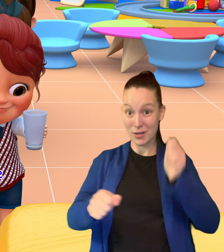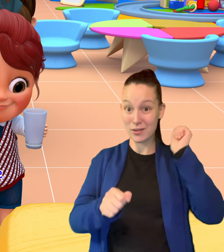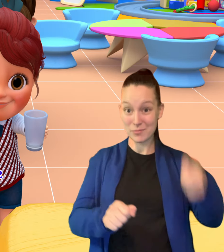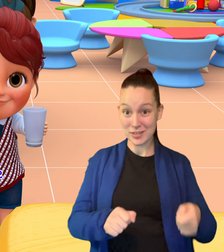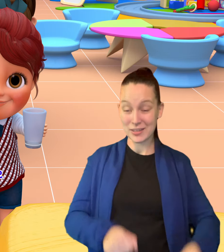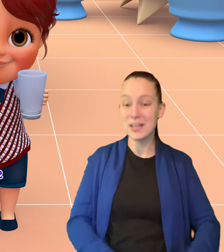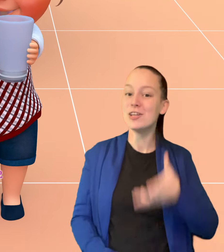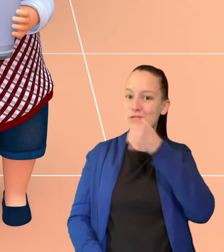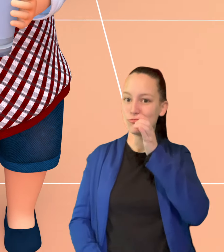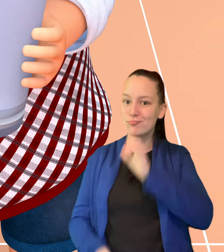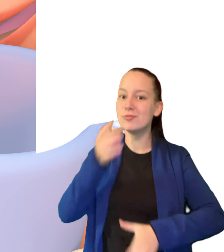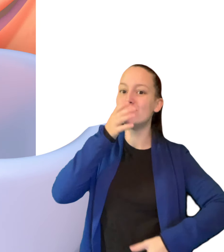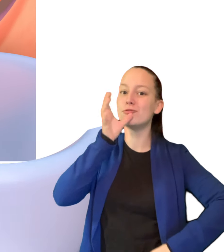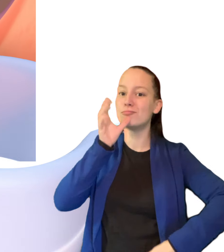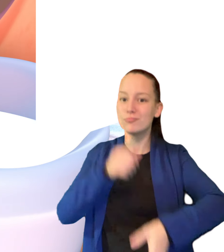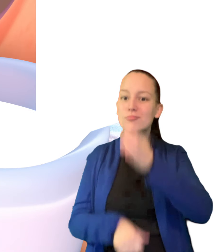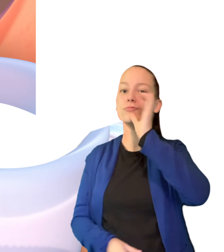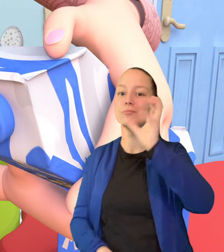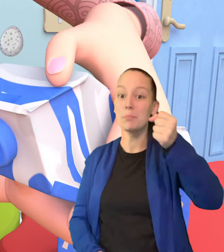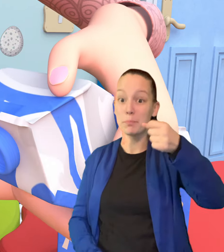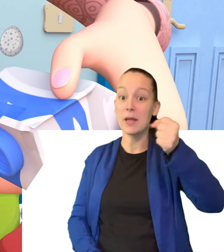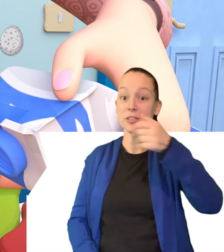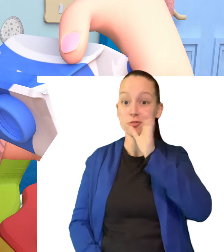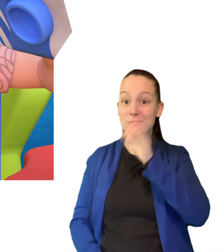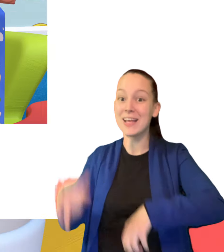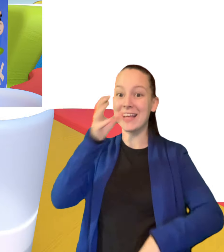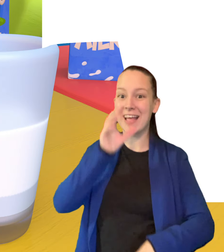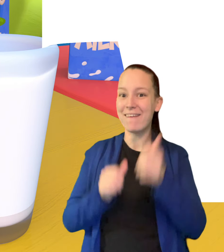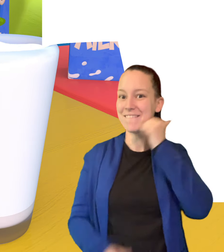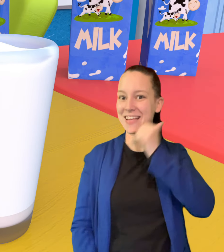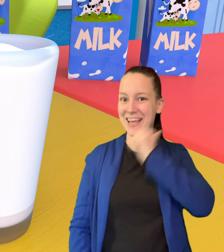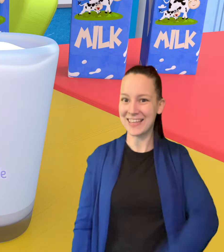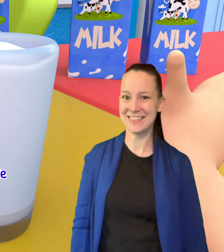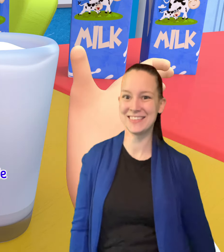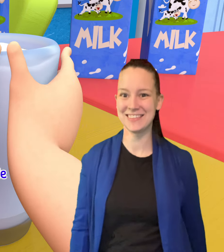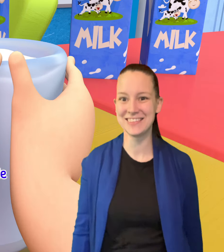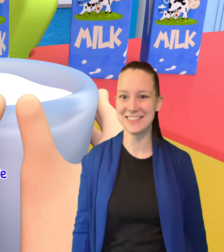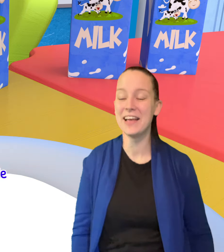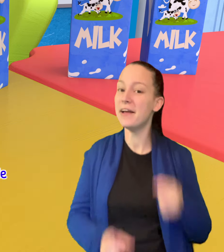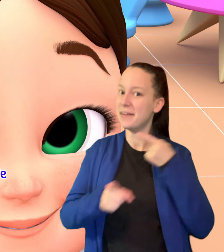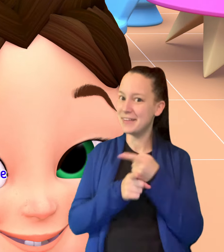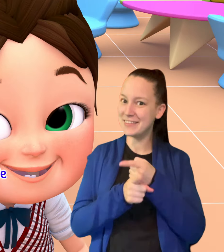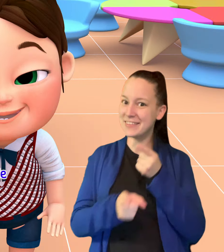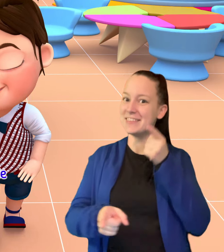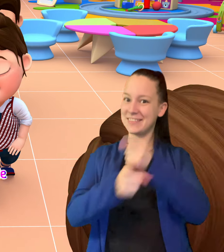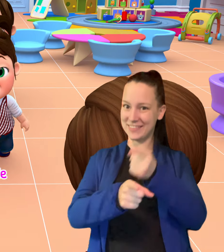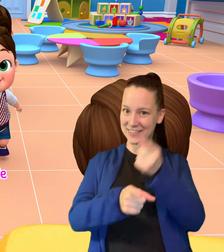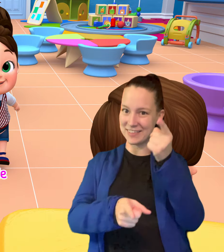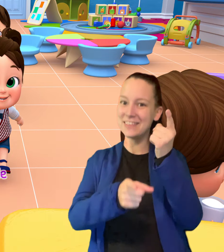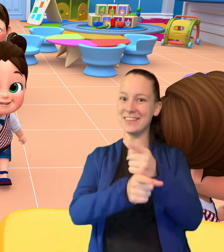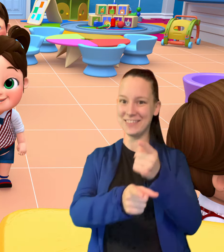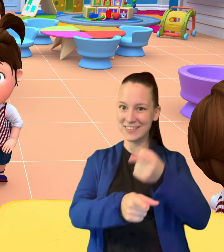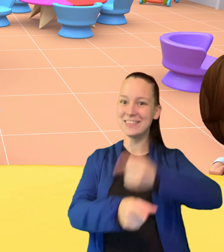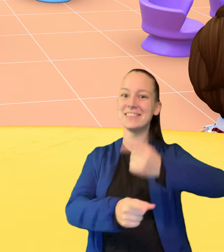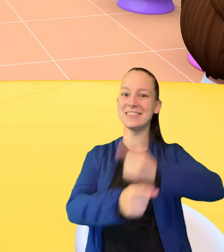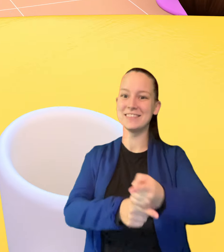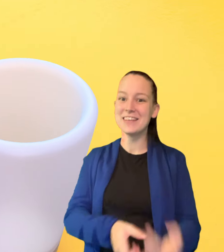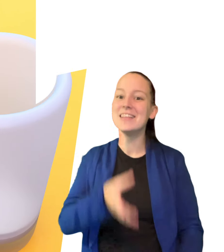牛乳を飲んで毎日ねちゃんとちゃんと飲ん